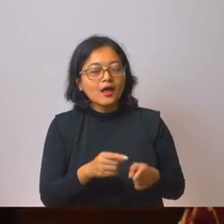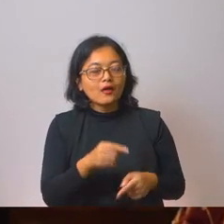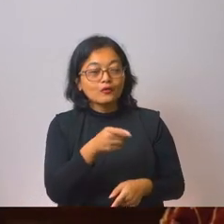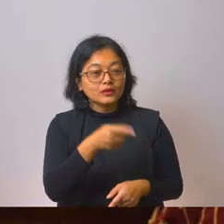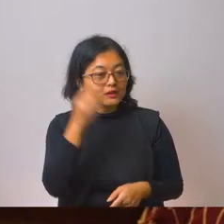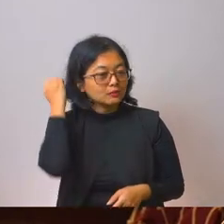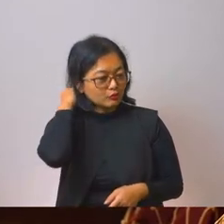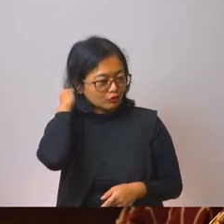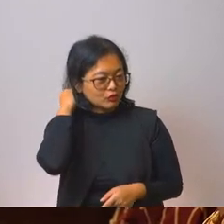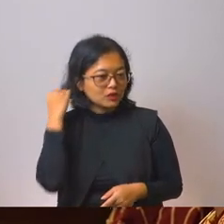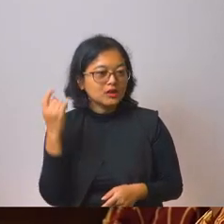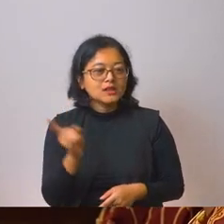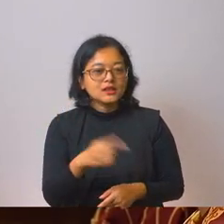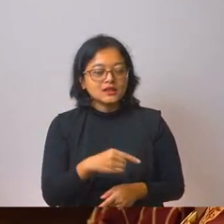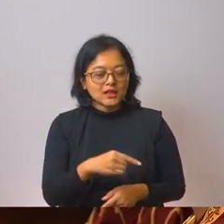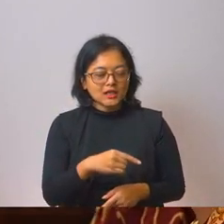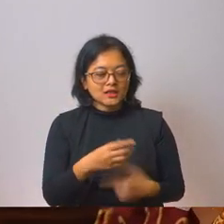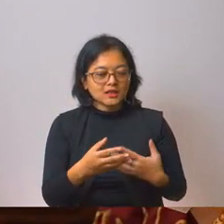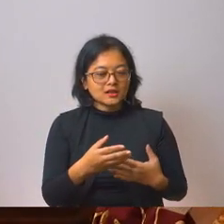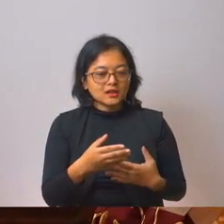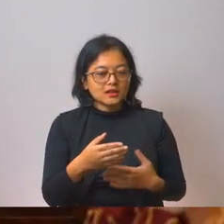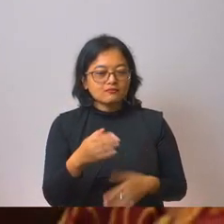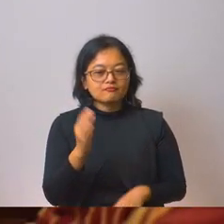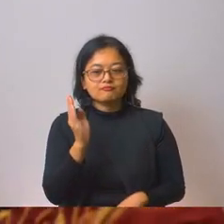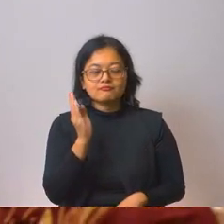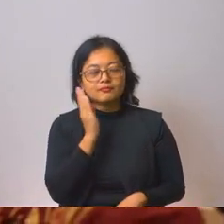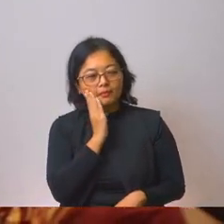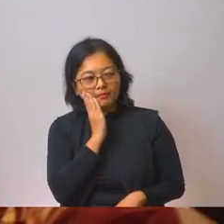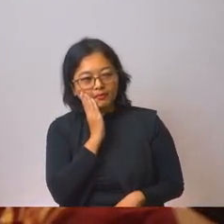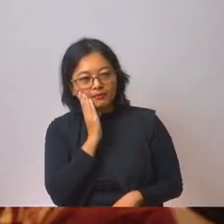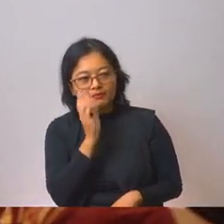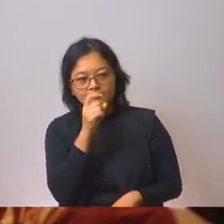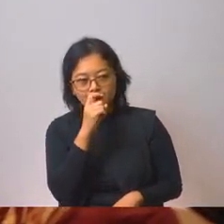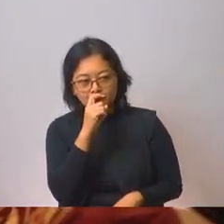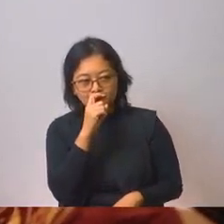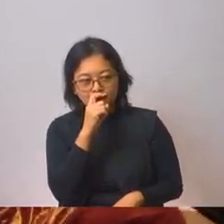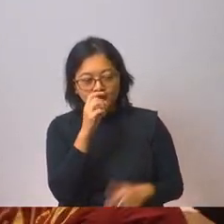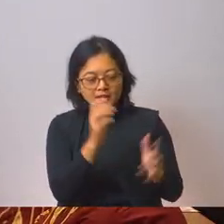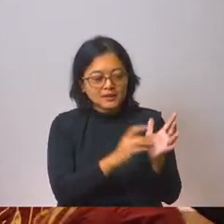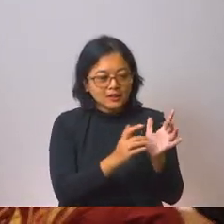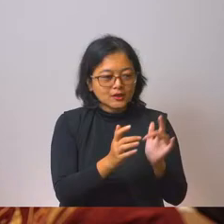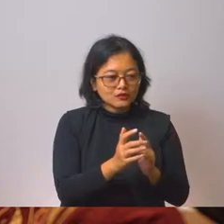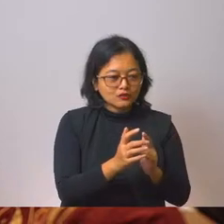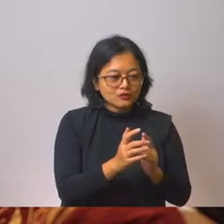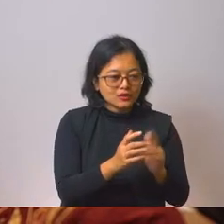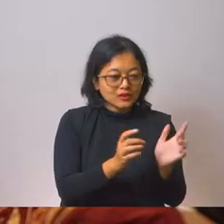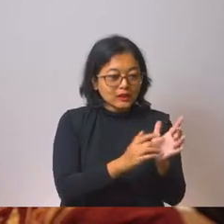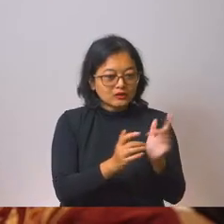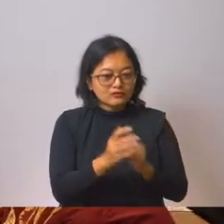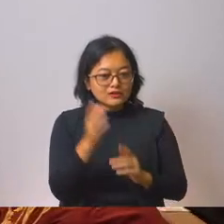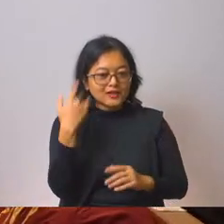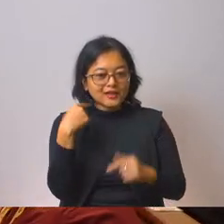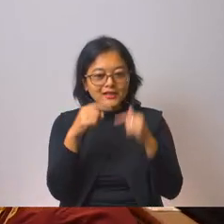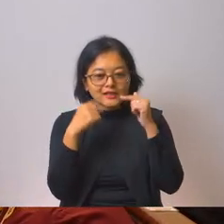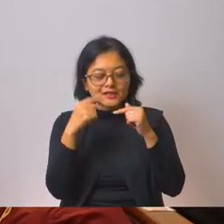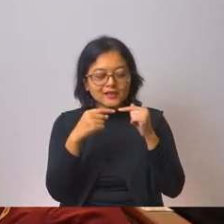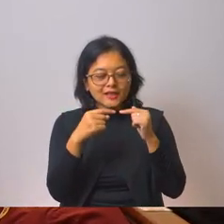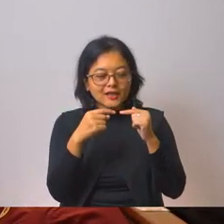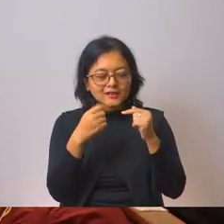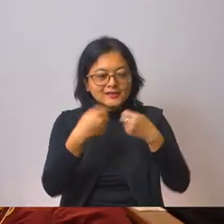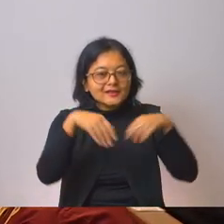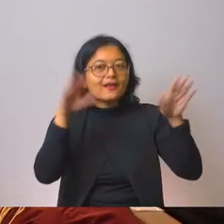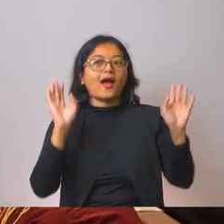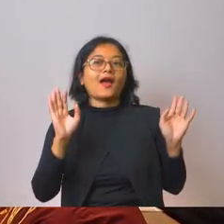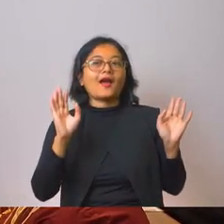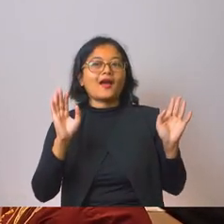Yesus hilang seperti itu, kira-kira Bu Eva setelah sampai rumah akan ngapain sama Yesus nih Bu Eva? Balik